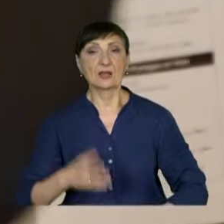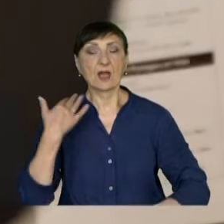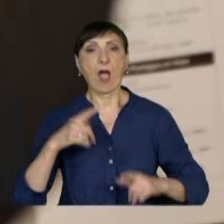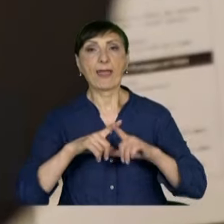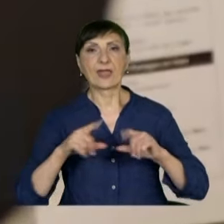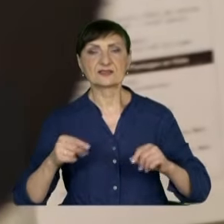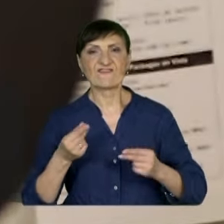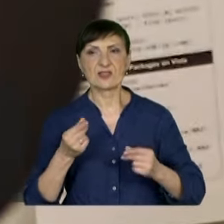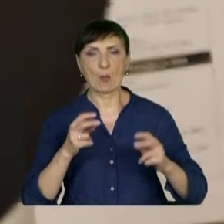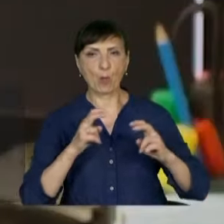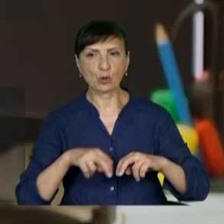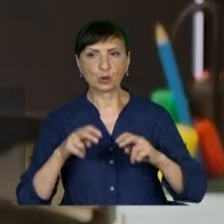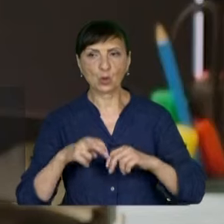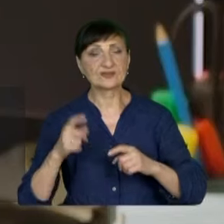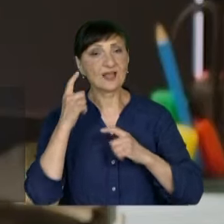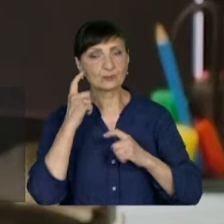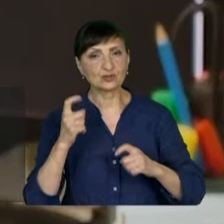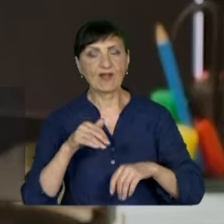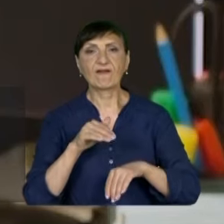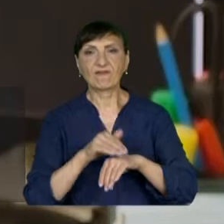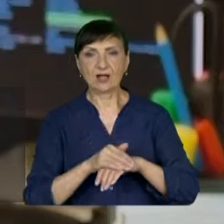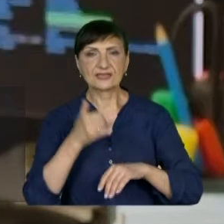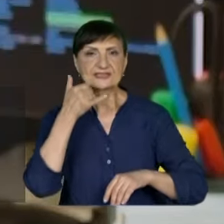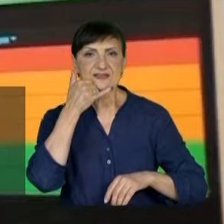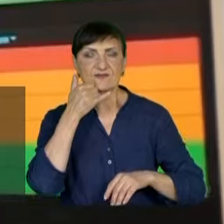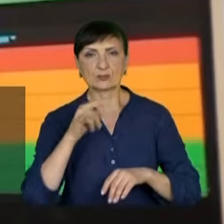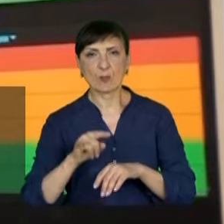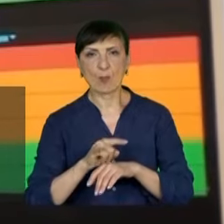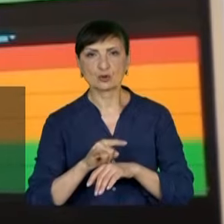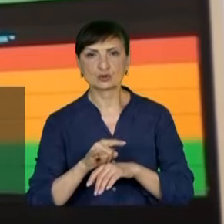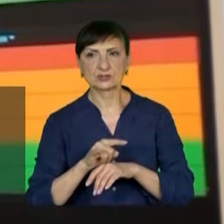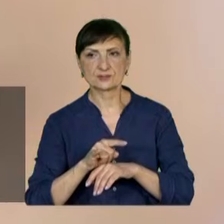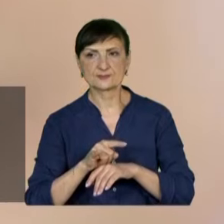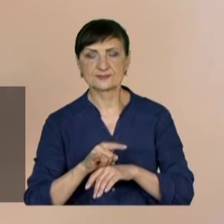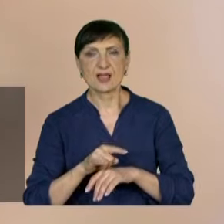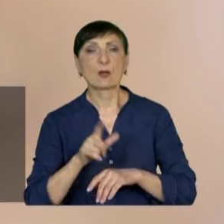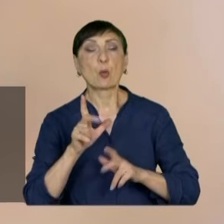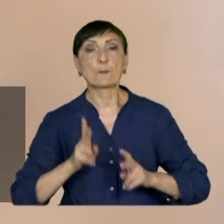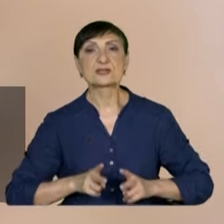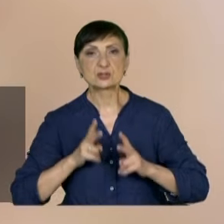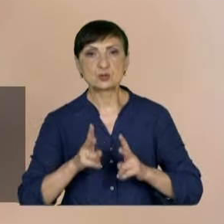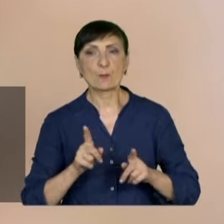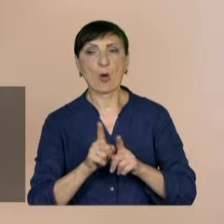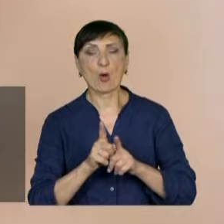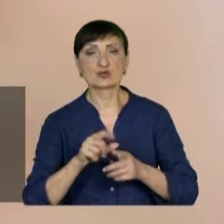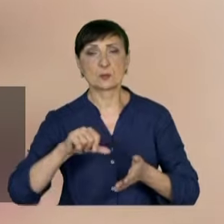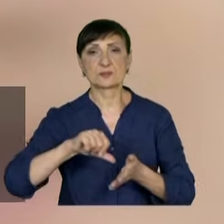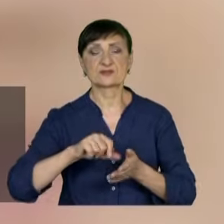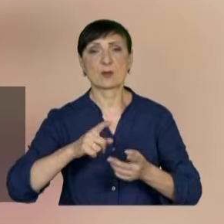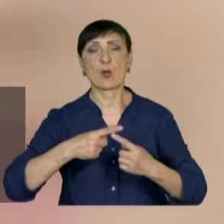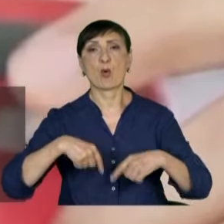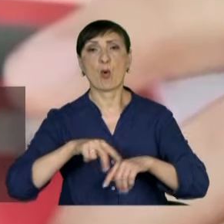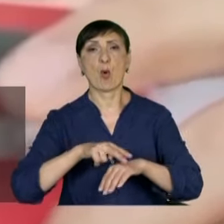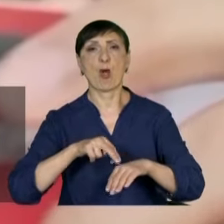по финансовому мониторингу сообщило о фактах телефонного мошенничества, когда злоумышленники выдают себя за представителей